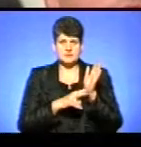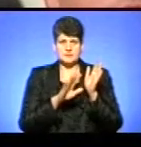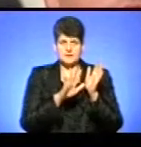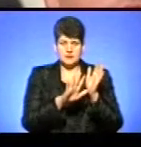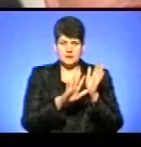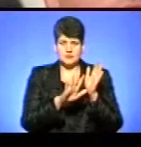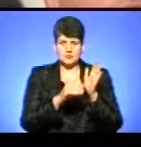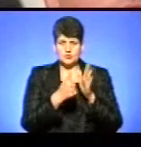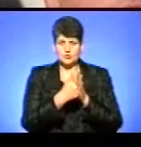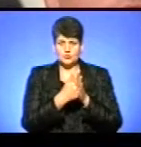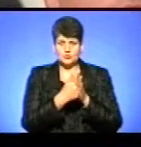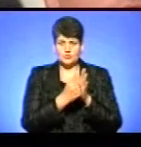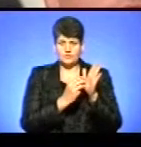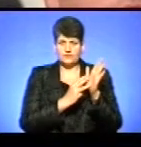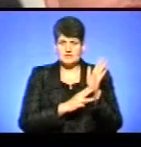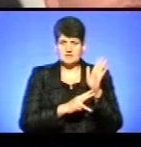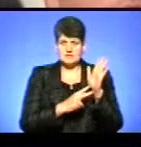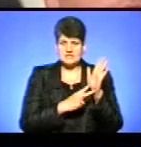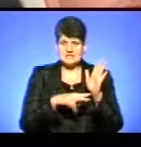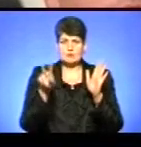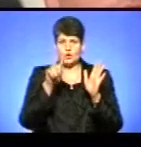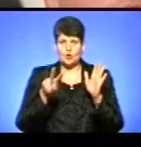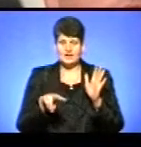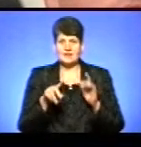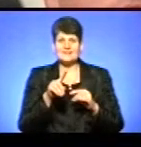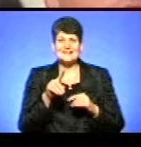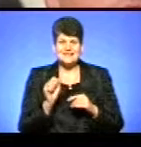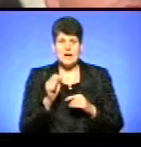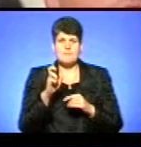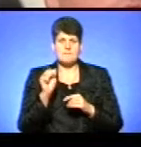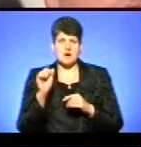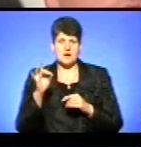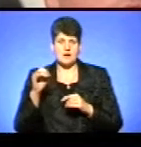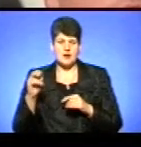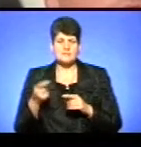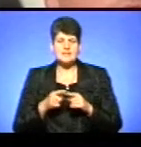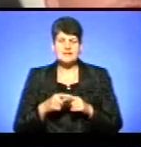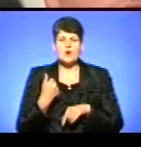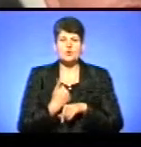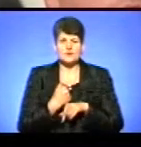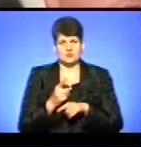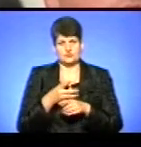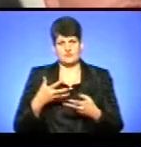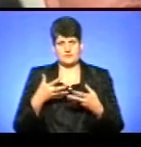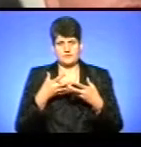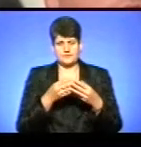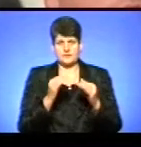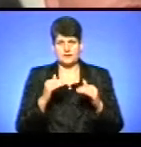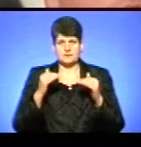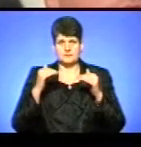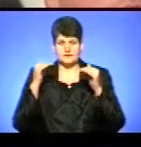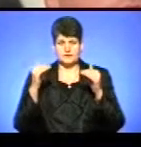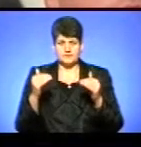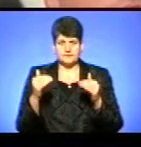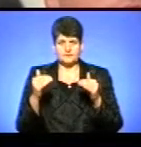до навіть 87 доларів за барель була позначка. І це є головний чин зростання цін в